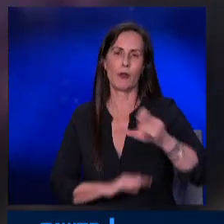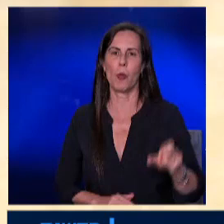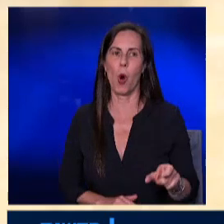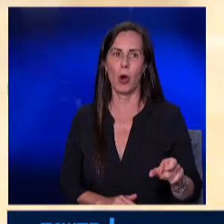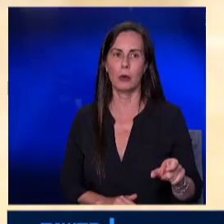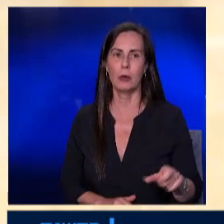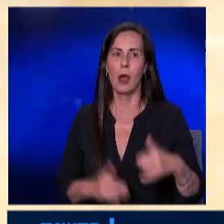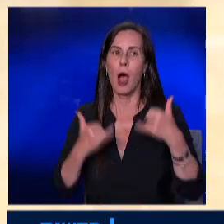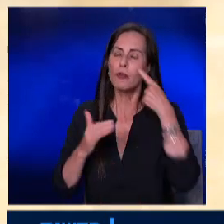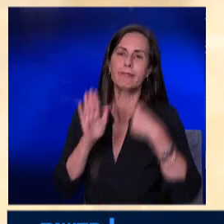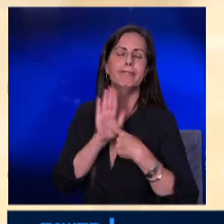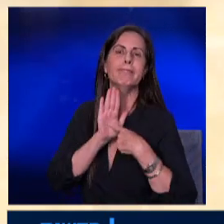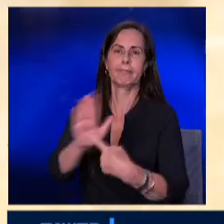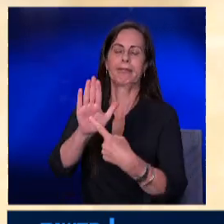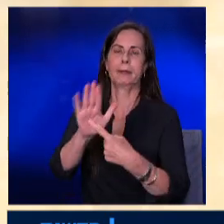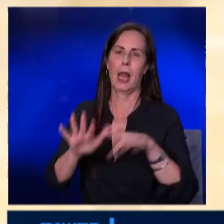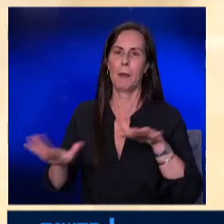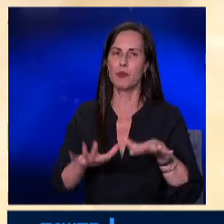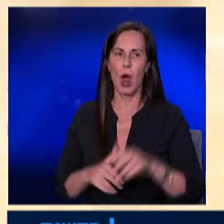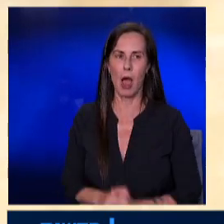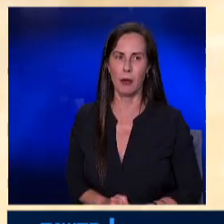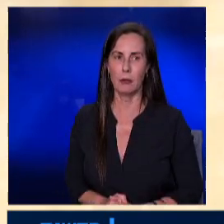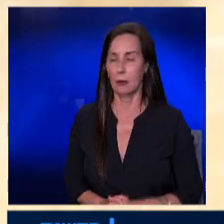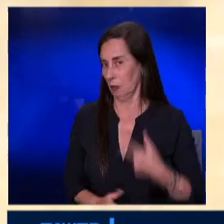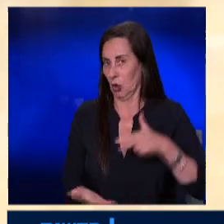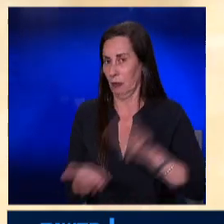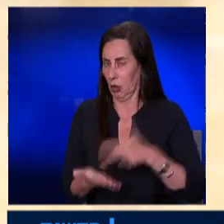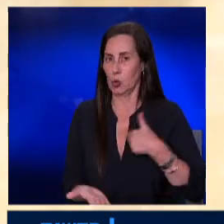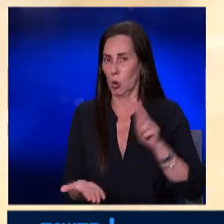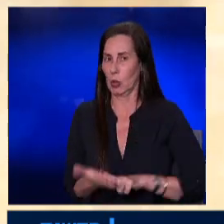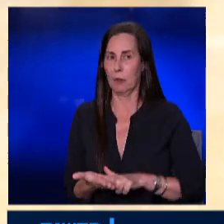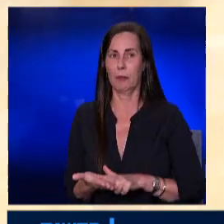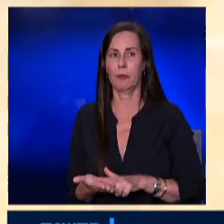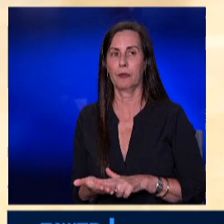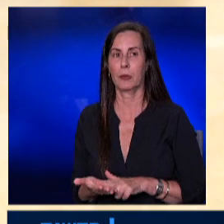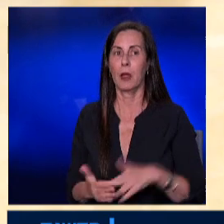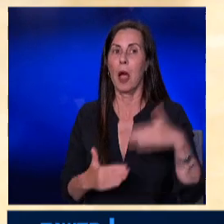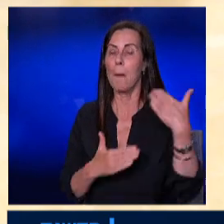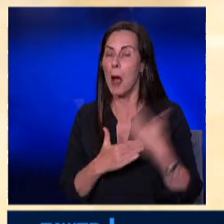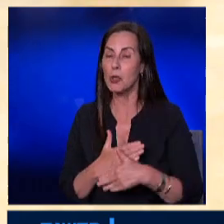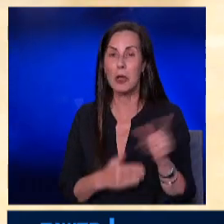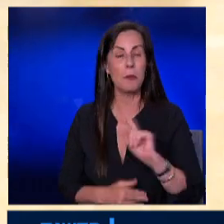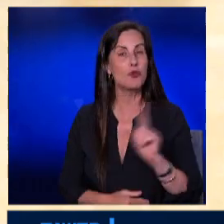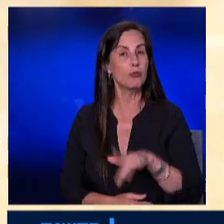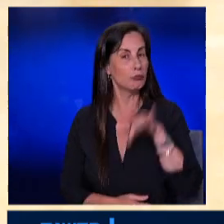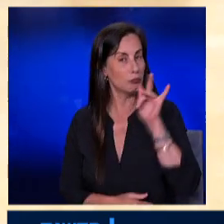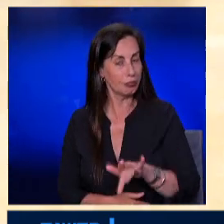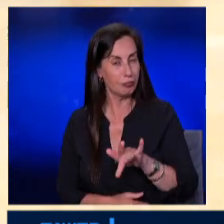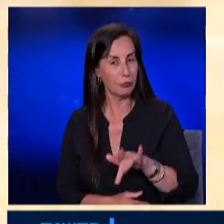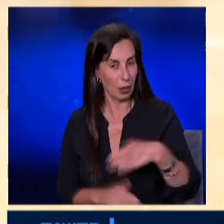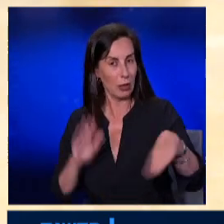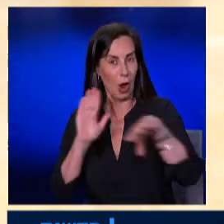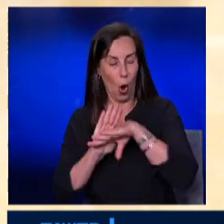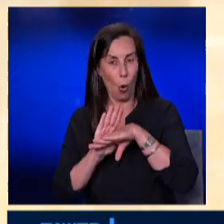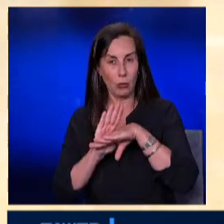שמנו כרגע מראה מול פניה של הקואליציה. הוא בצדק. בסופו של דבר, אם מישהו יצביע נגד